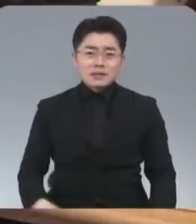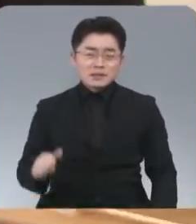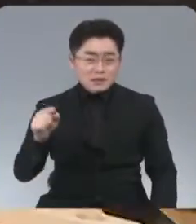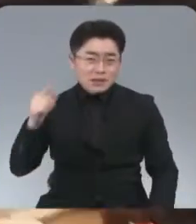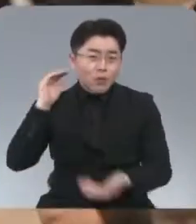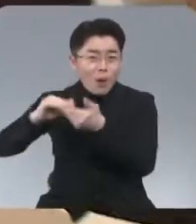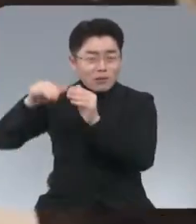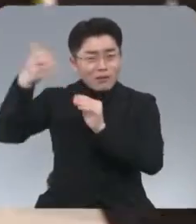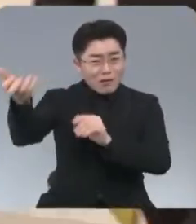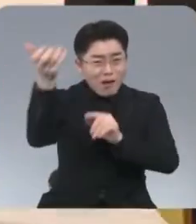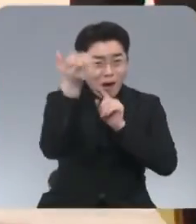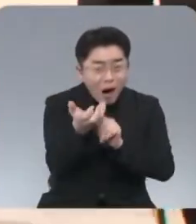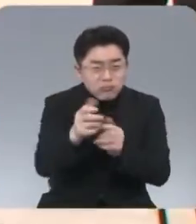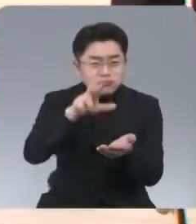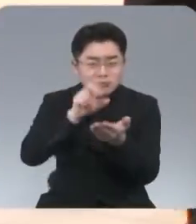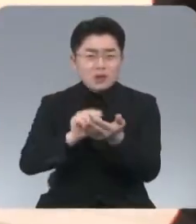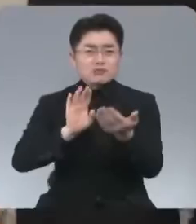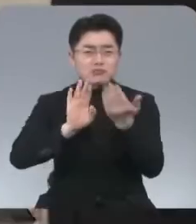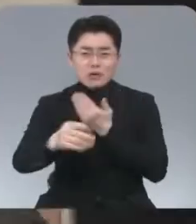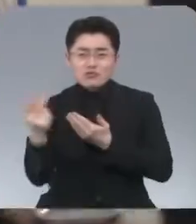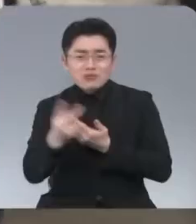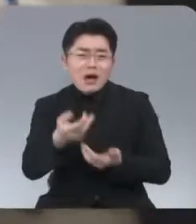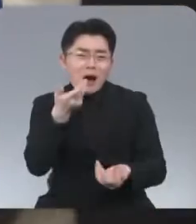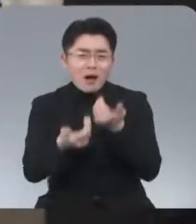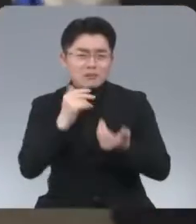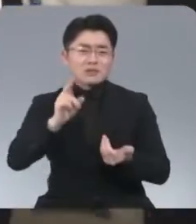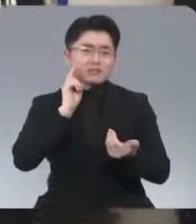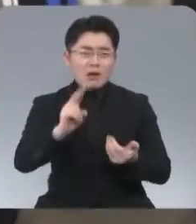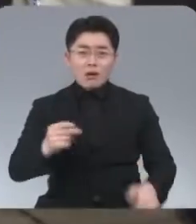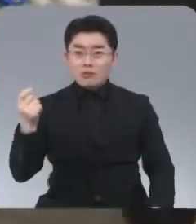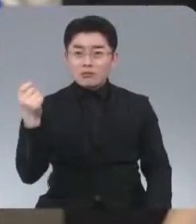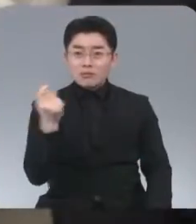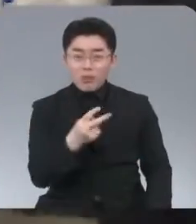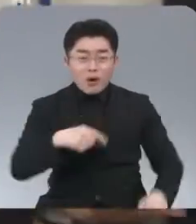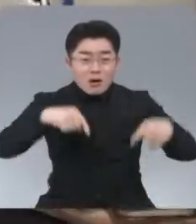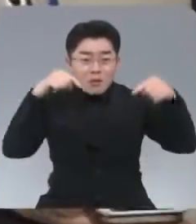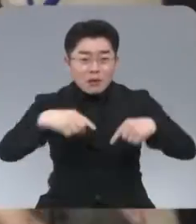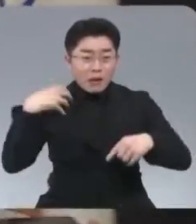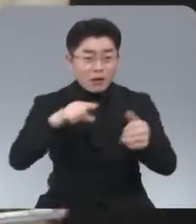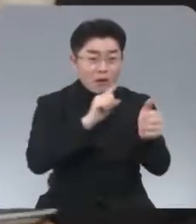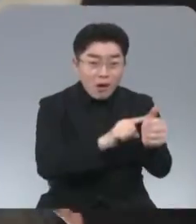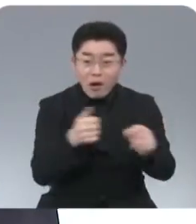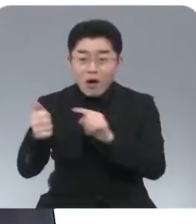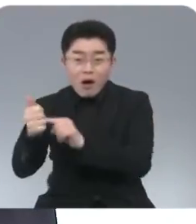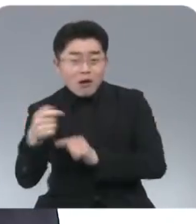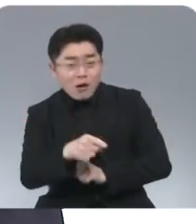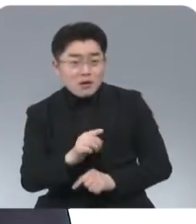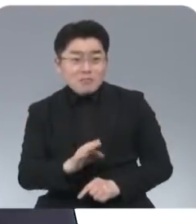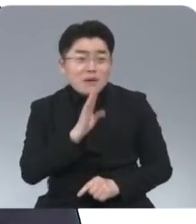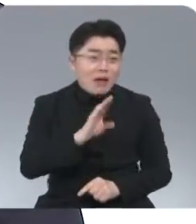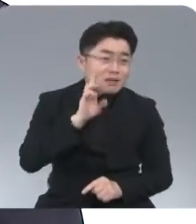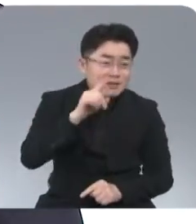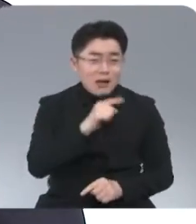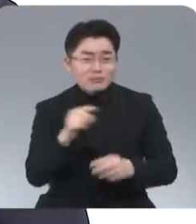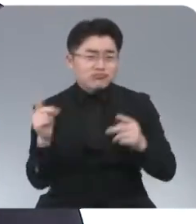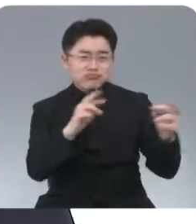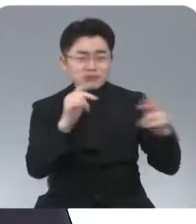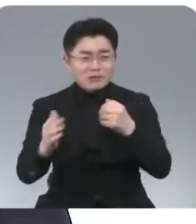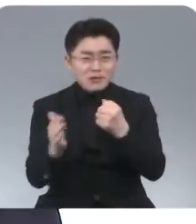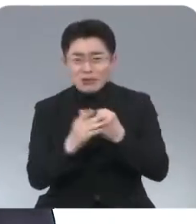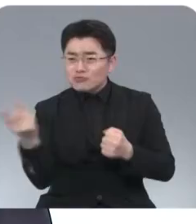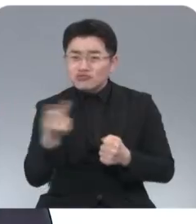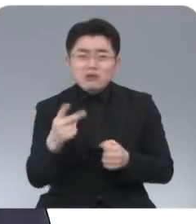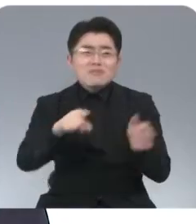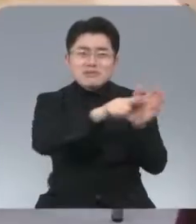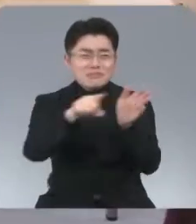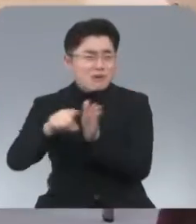시위 후 간극은 더 커지고 있습니다 게다가 양 측 협상 창구 간 진실공방 까지 벌어지면서 신뢰도 깨진 모습이라